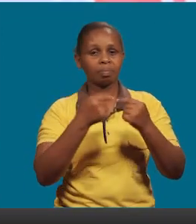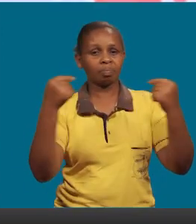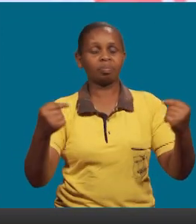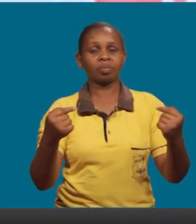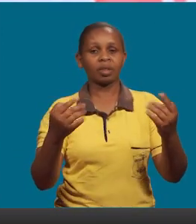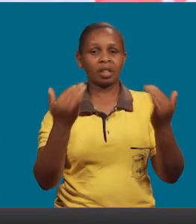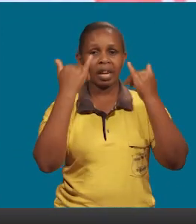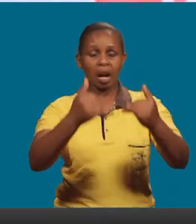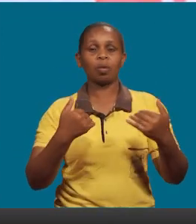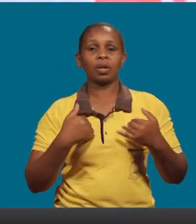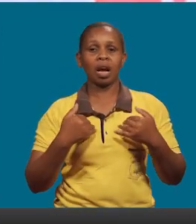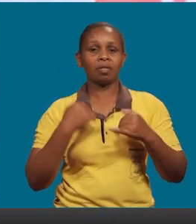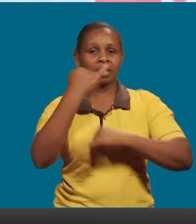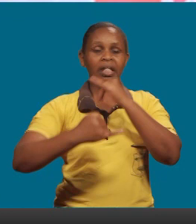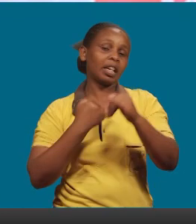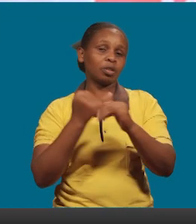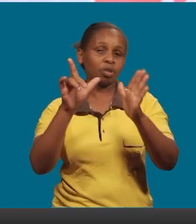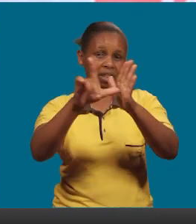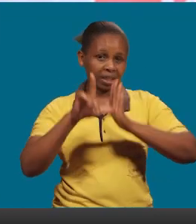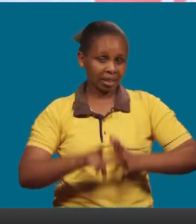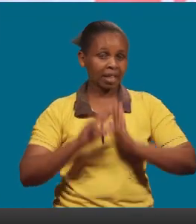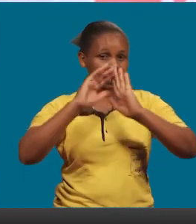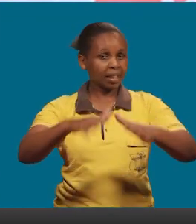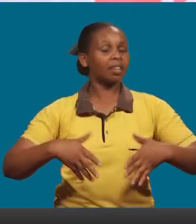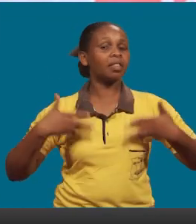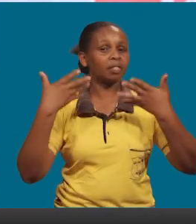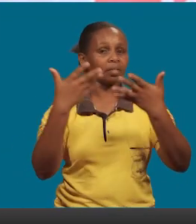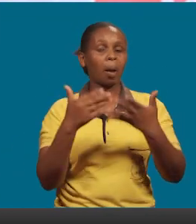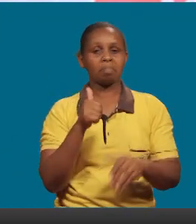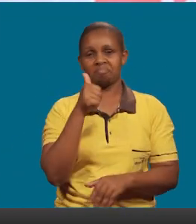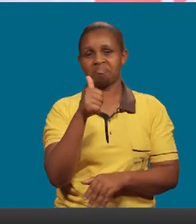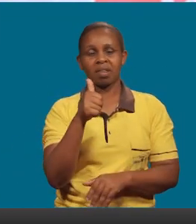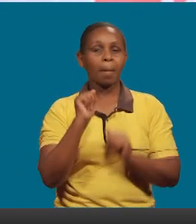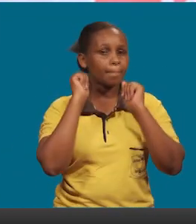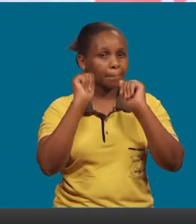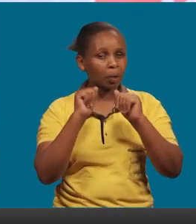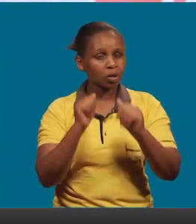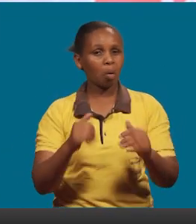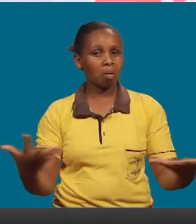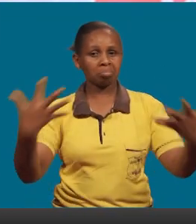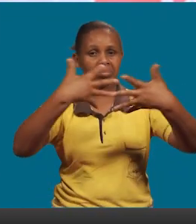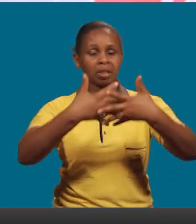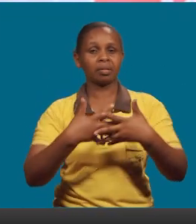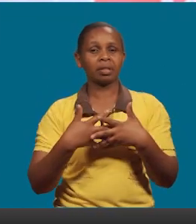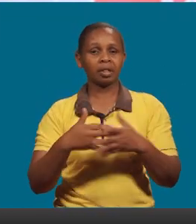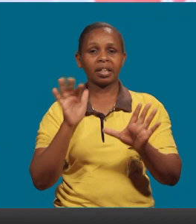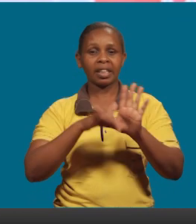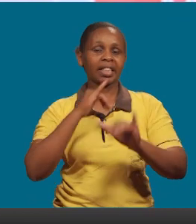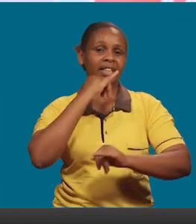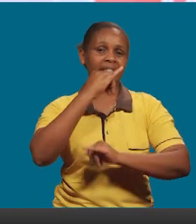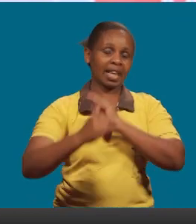been blacklisted by international lenders. We have now been given thumbs up. We can now engage